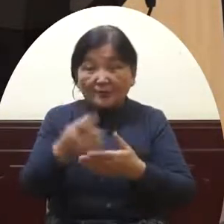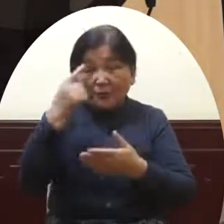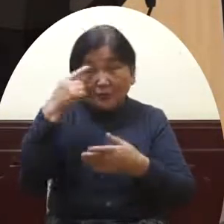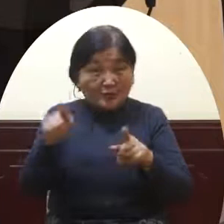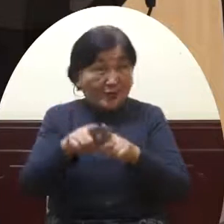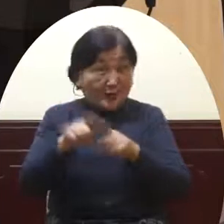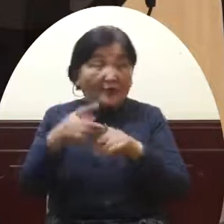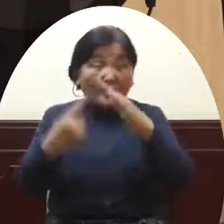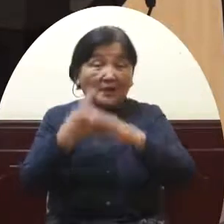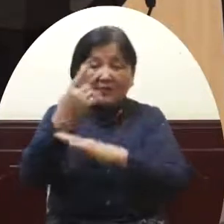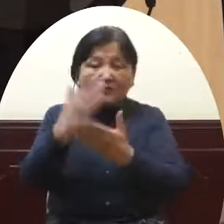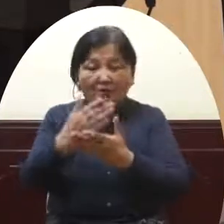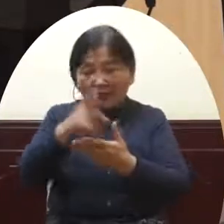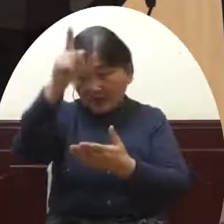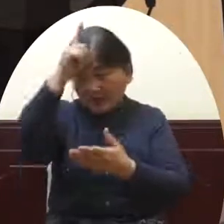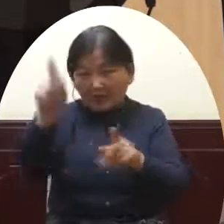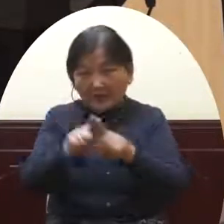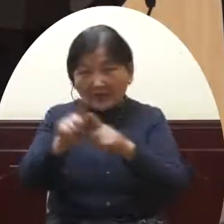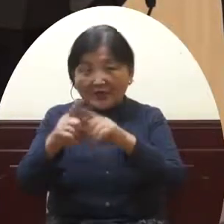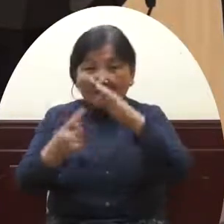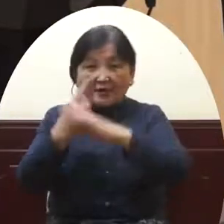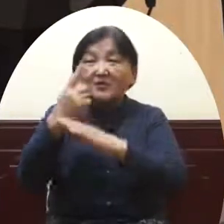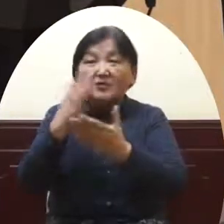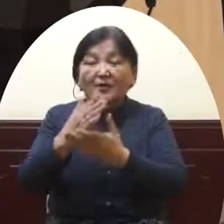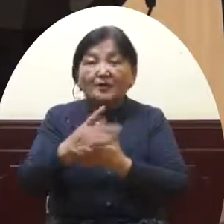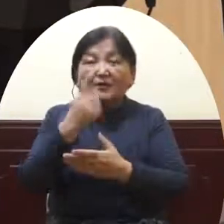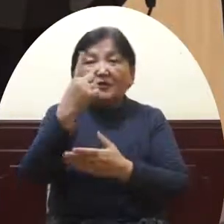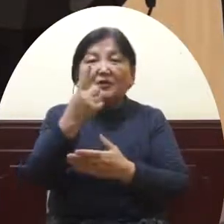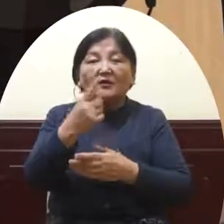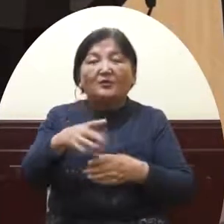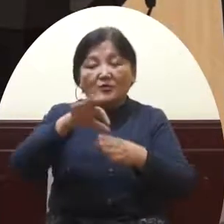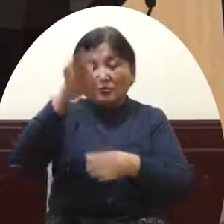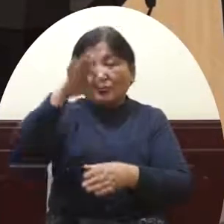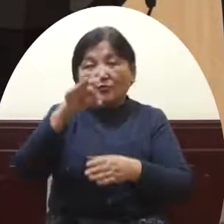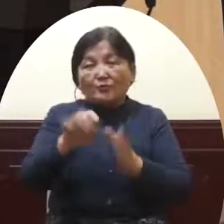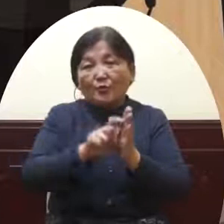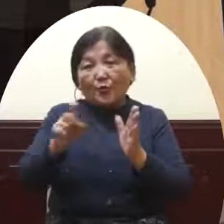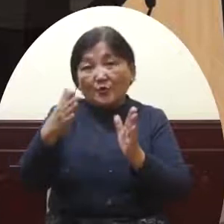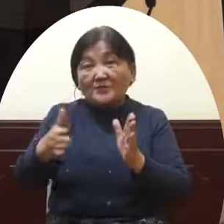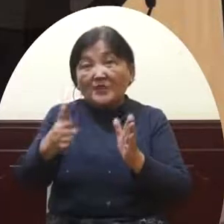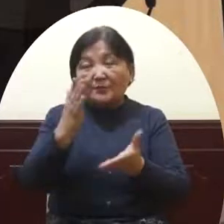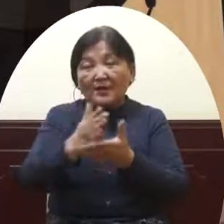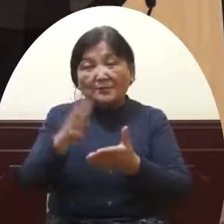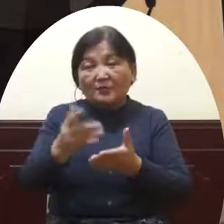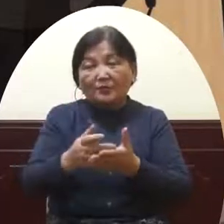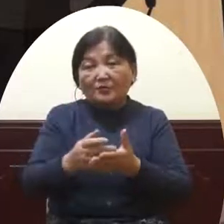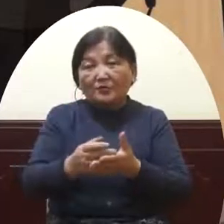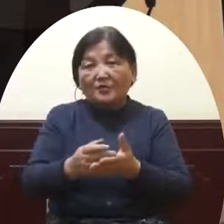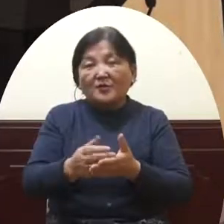үзэгдэл ажиглагдаж байгаа. Богино хугацаанд нэг удаагийн сонгуулиар баг амжирч магадгүй эсвэл маш хурдан цэгцэрч чадахгүй бол урт